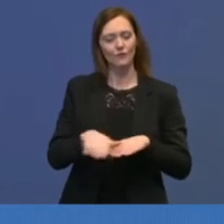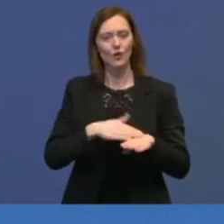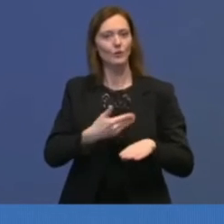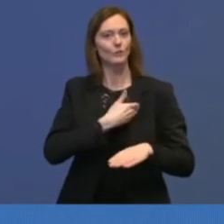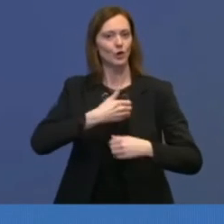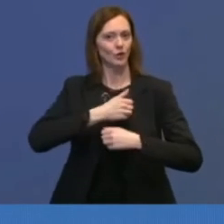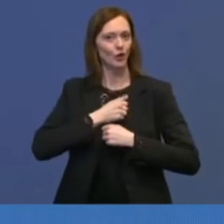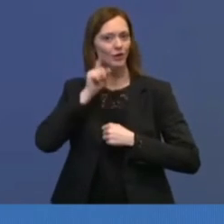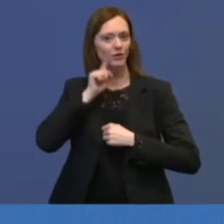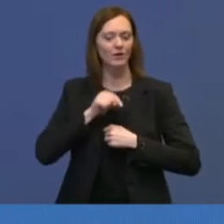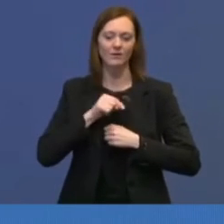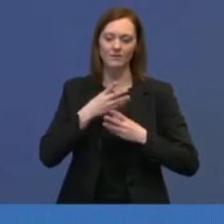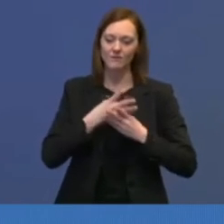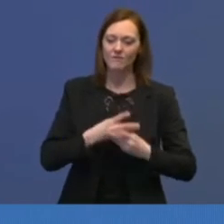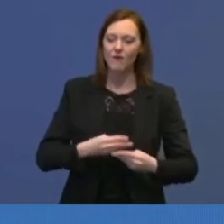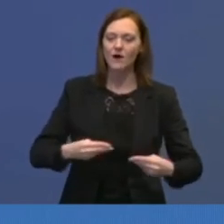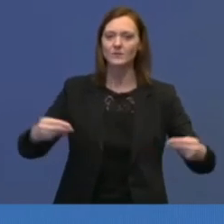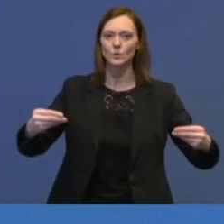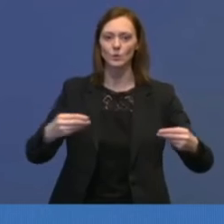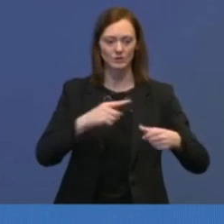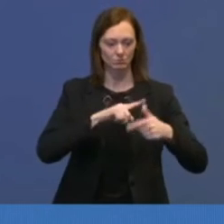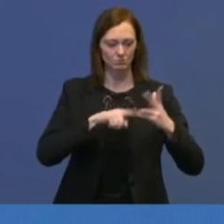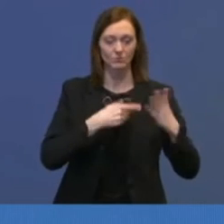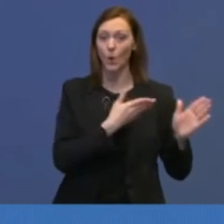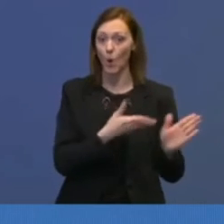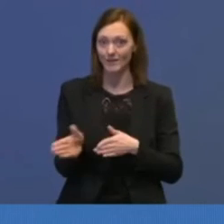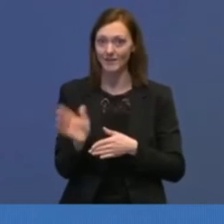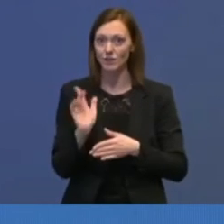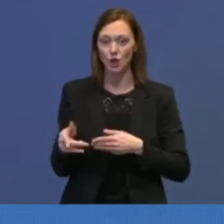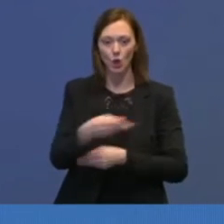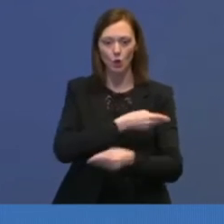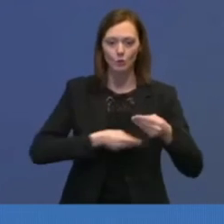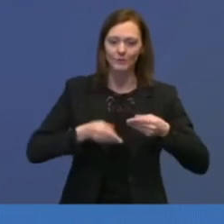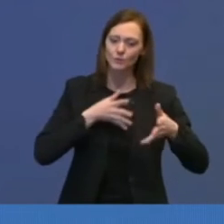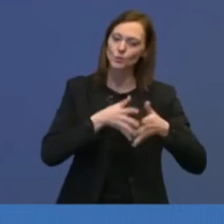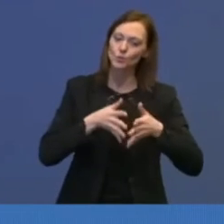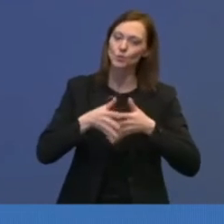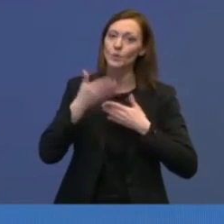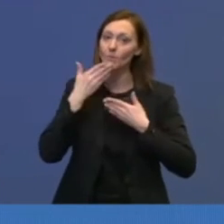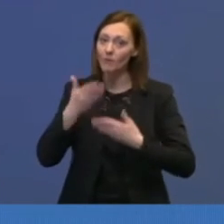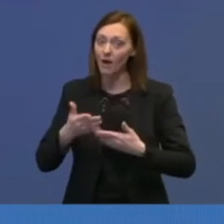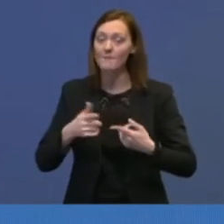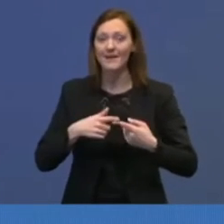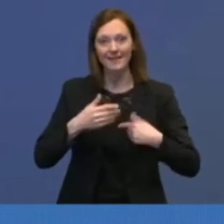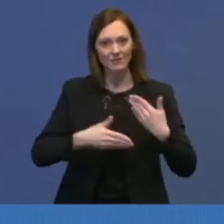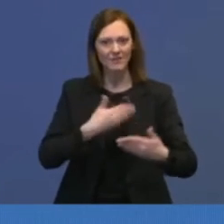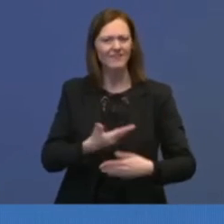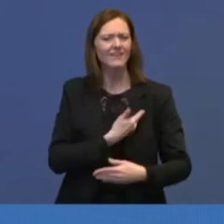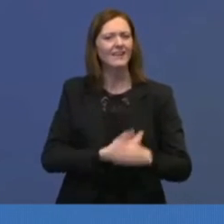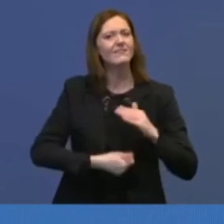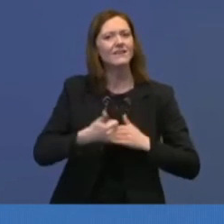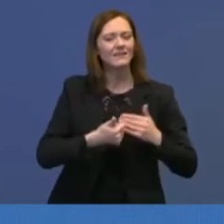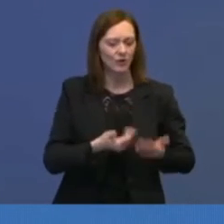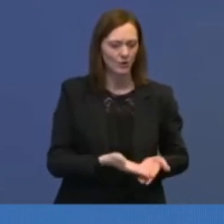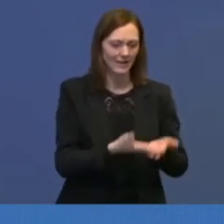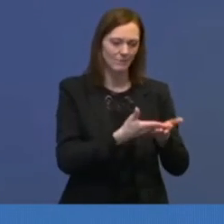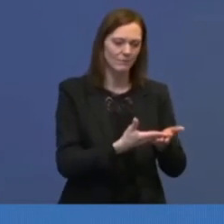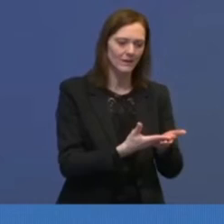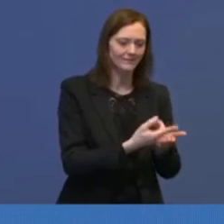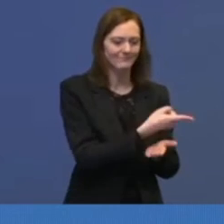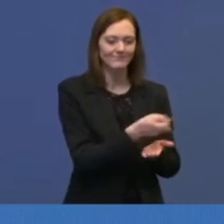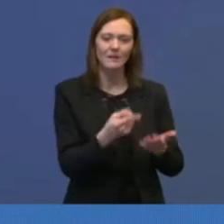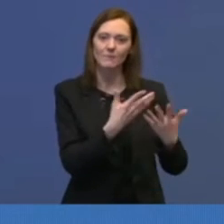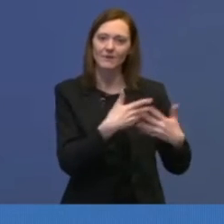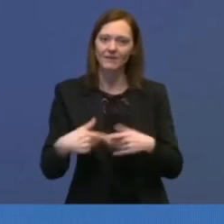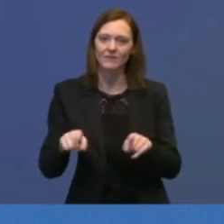waa yo daqaluhu meel waqan ayu hata maraya. Lakin muhim aya ahaid in la aawuya shirkataha diptaogu badanika soqa